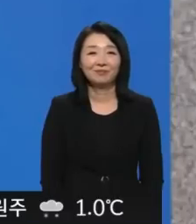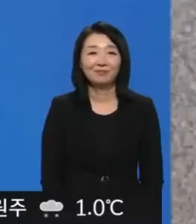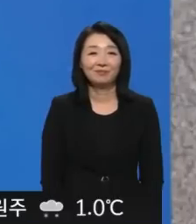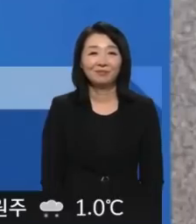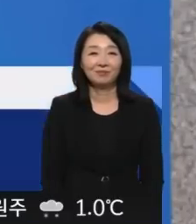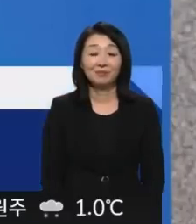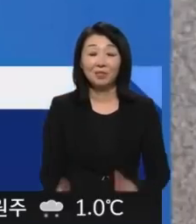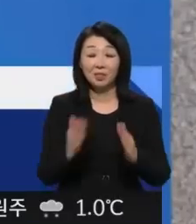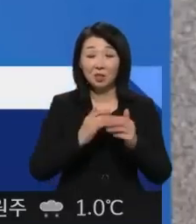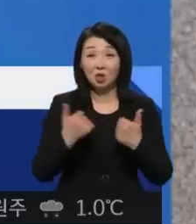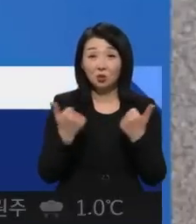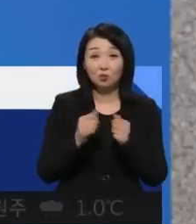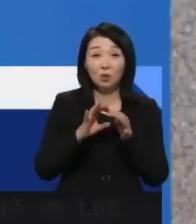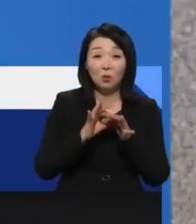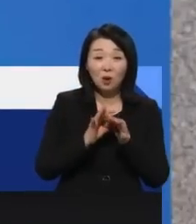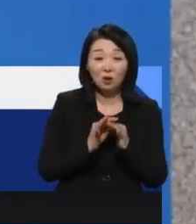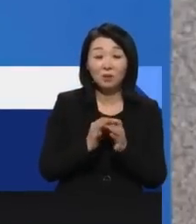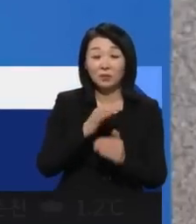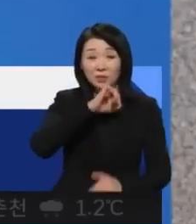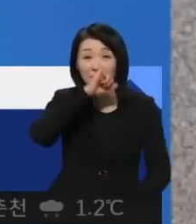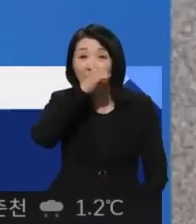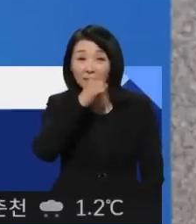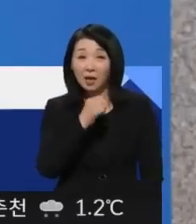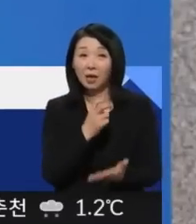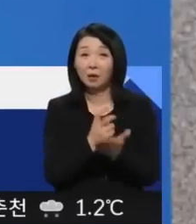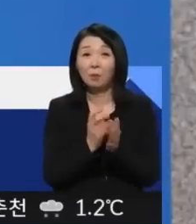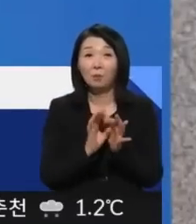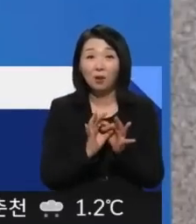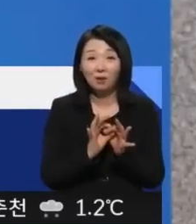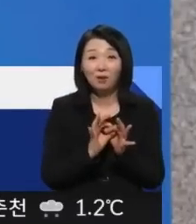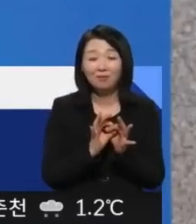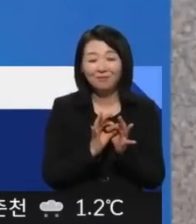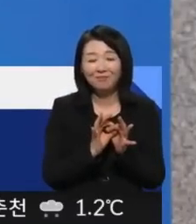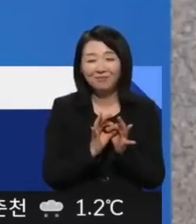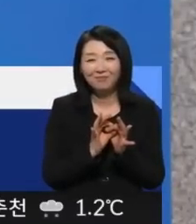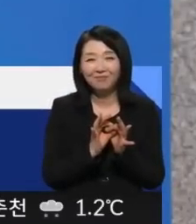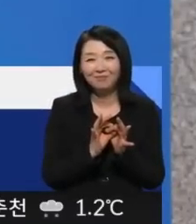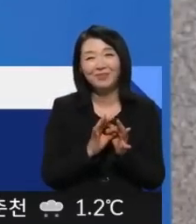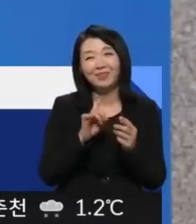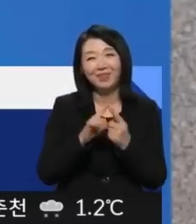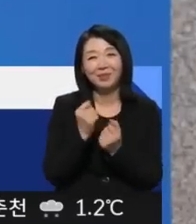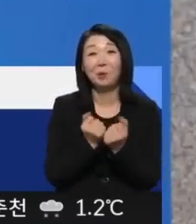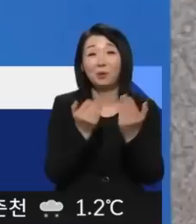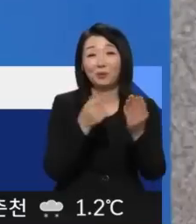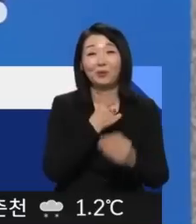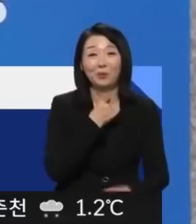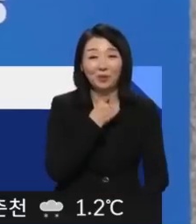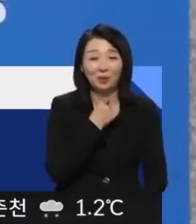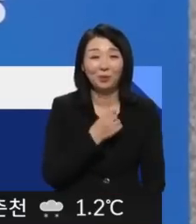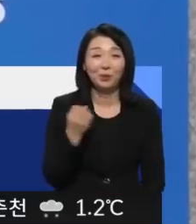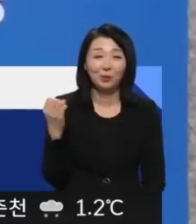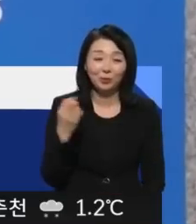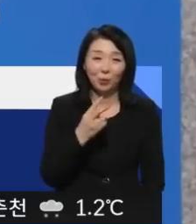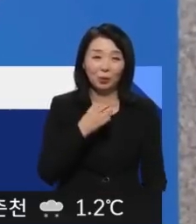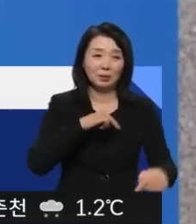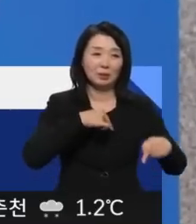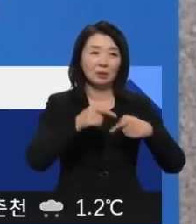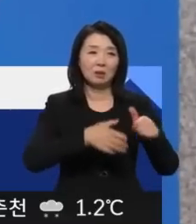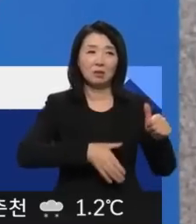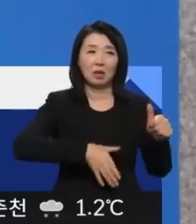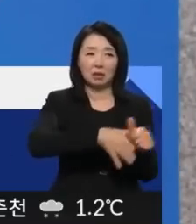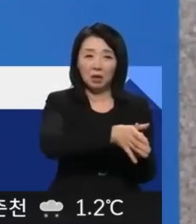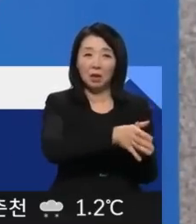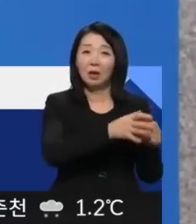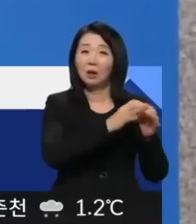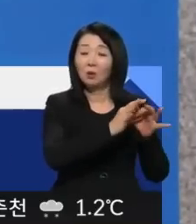정기국회 관련해서 예산이라든가 법률에 관련된 그런 말씀도 드리고 또 정치 탄압에 대한